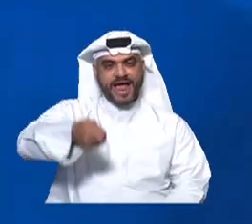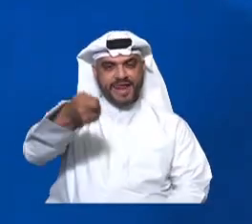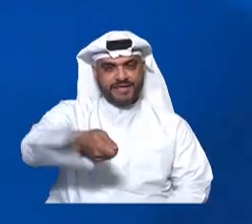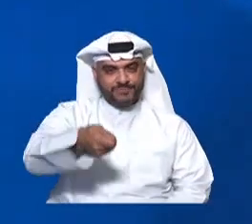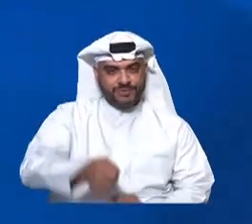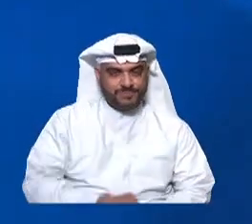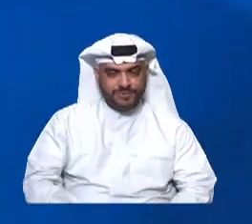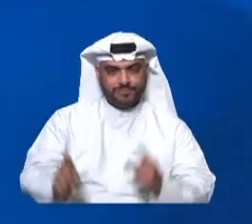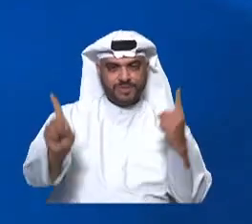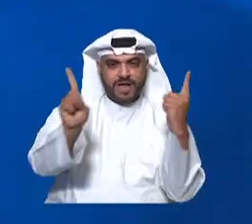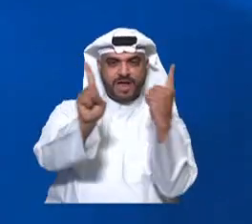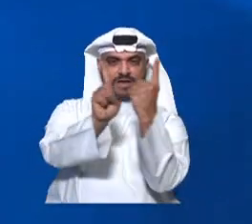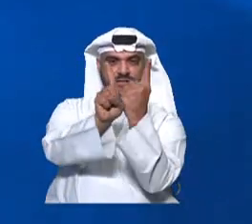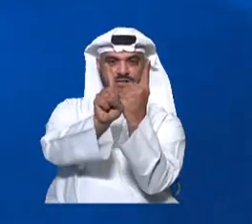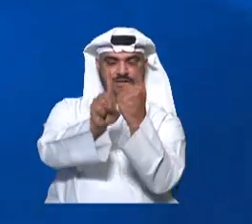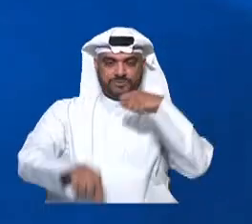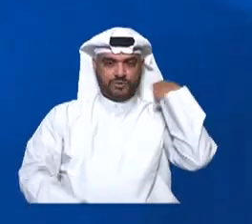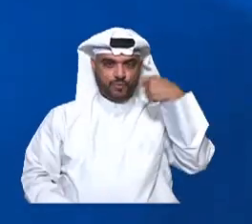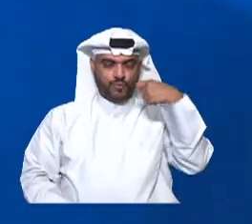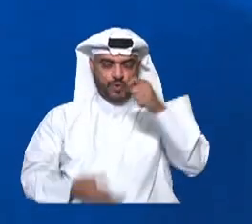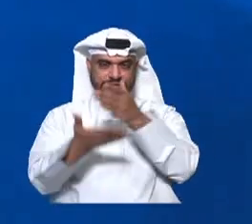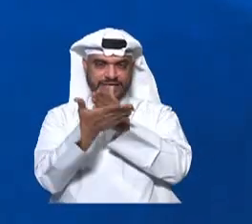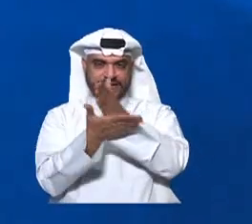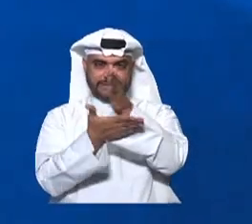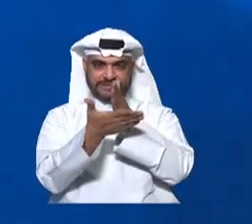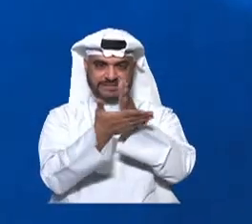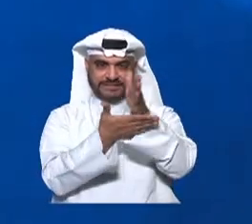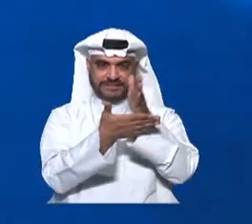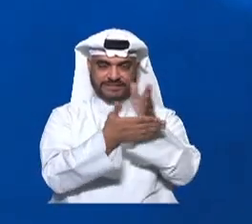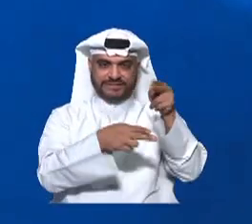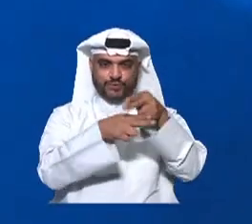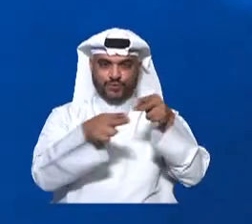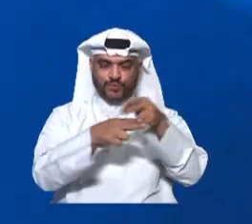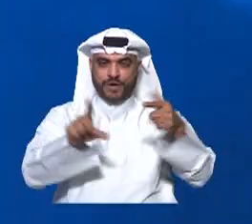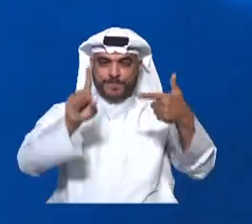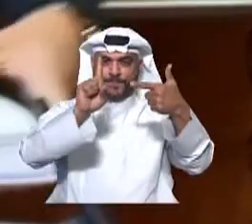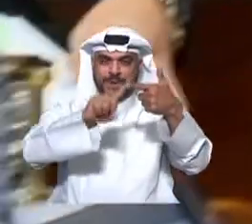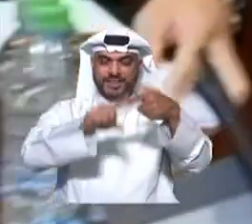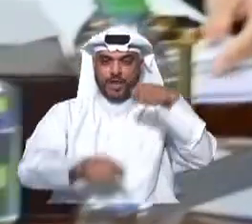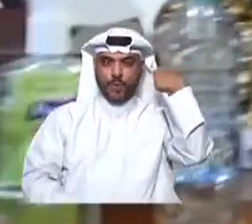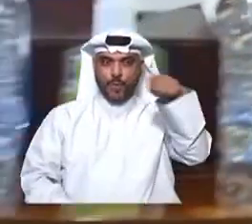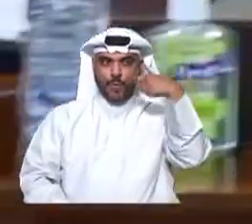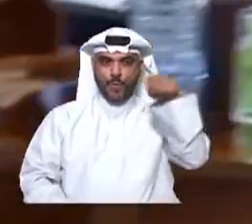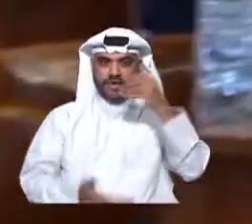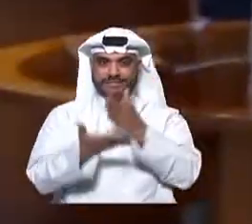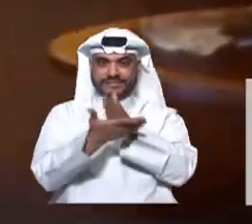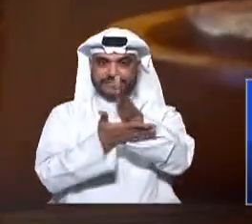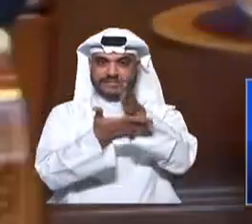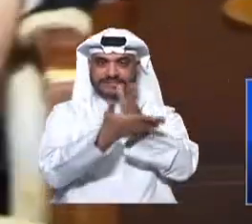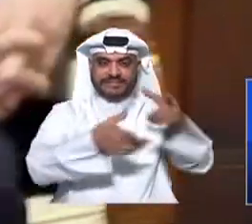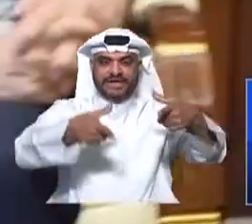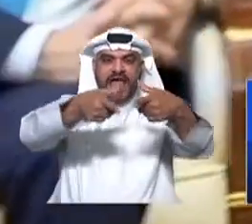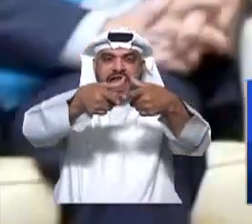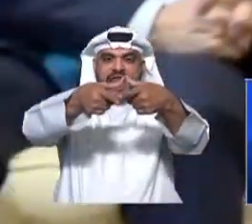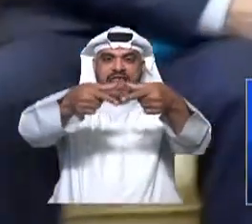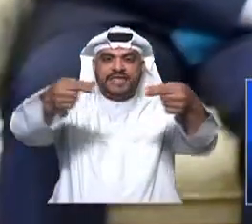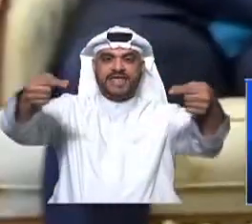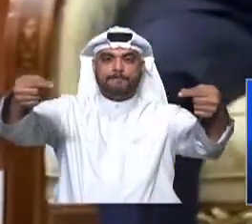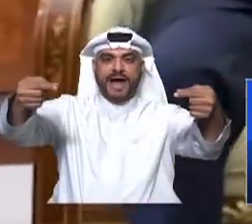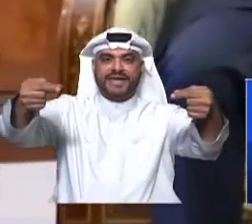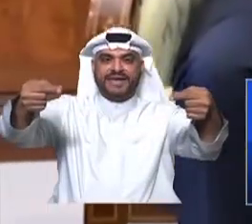التقى وزير الخارجية الشيخ الدكتور أحمد ناصر محمد الصباح مع نائب وزير الخارجية البرلماني في اليابان الصديقة هوندا